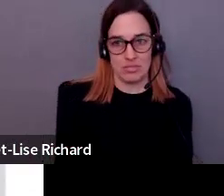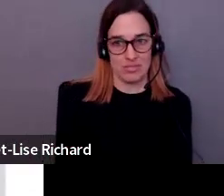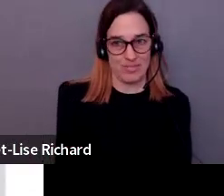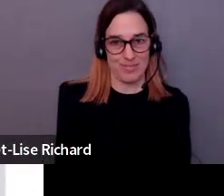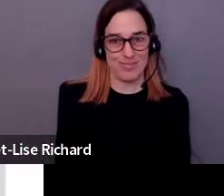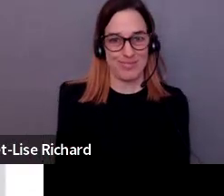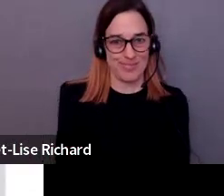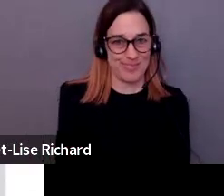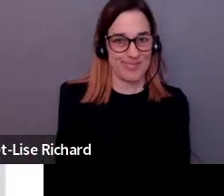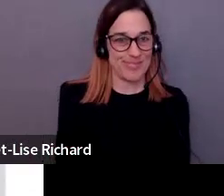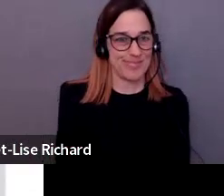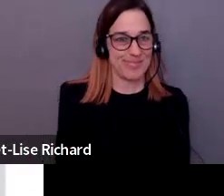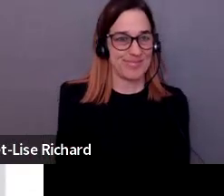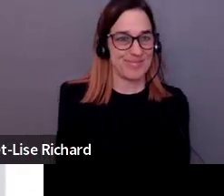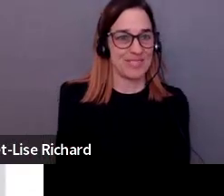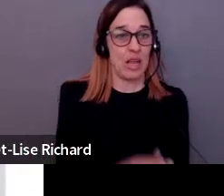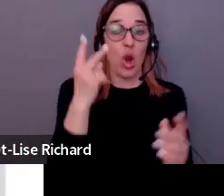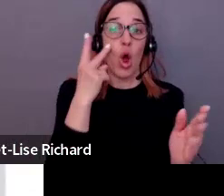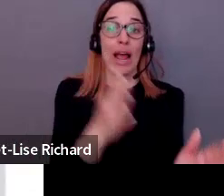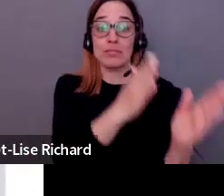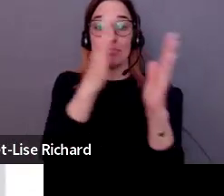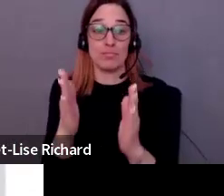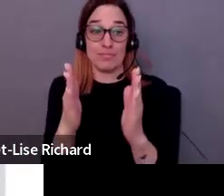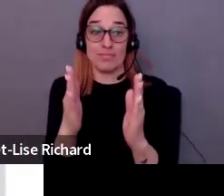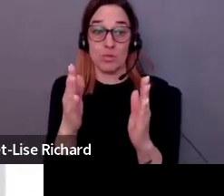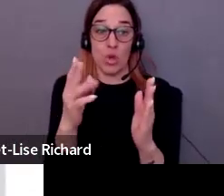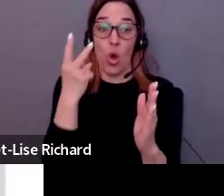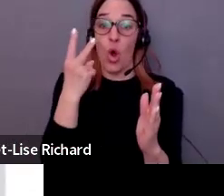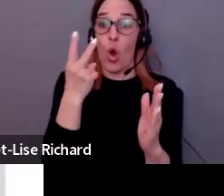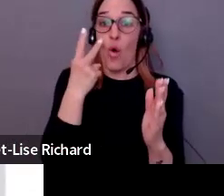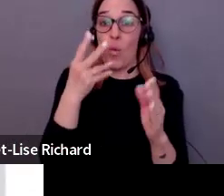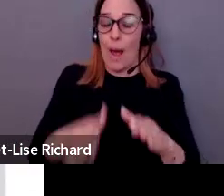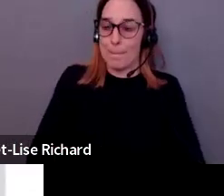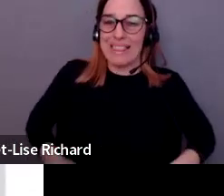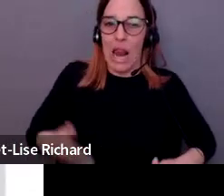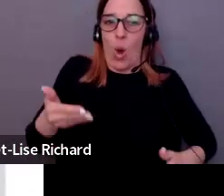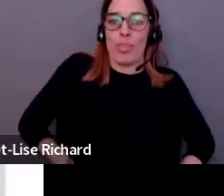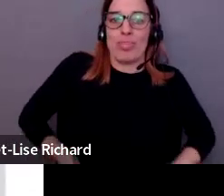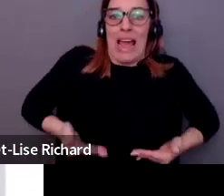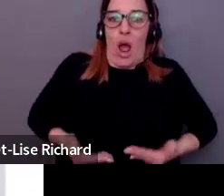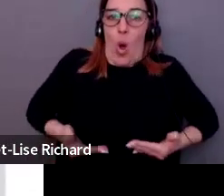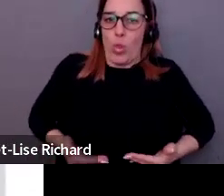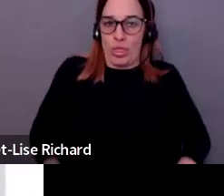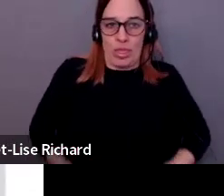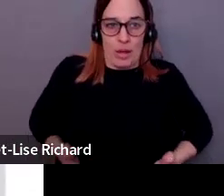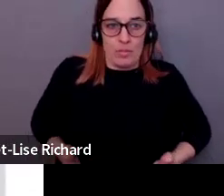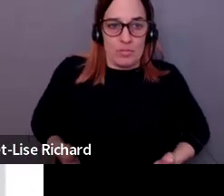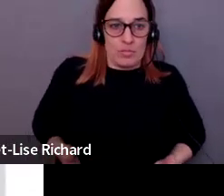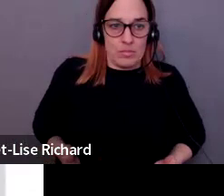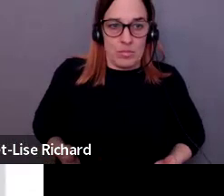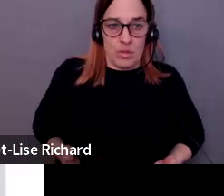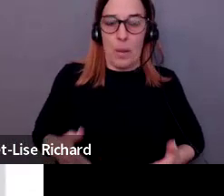Là, on regarde ici, le pantalon, il est taille haute sur Kylie Jenner. Le pantalon est taille haute. C'est une